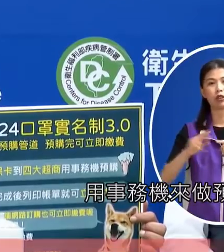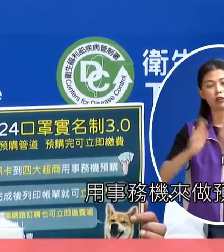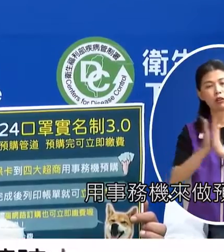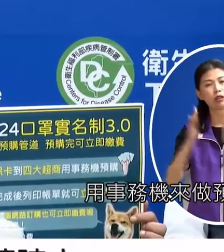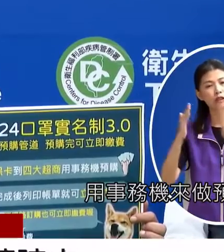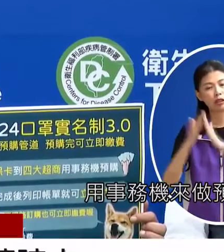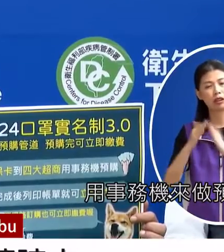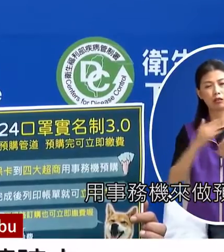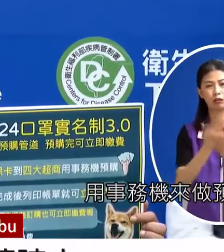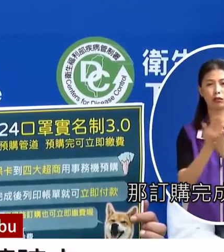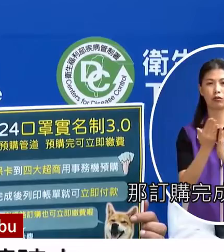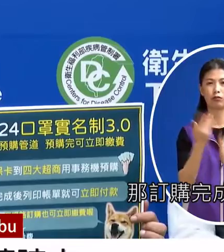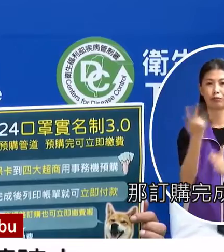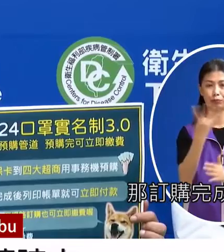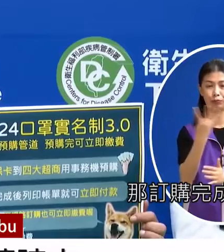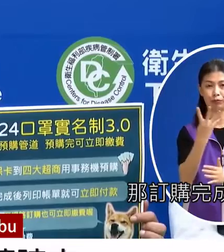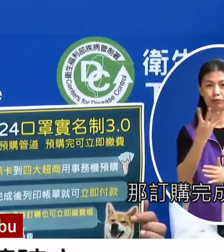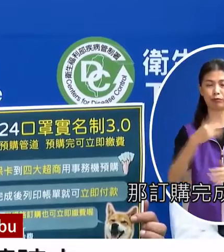记得要带健保卡到四大超商用4-5-7来做预购。